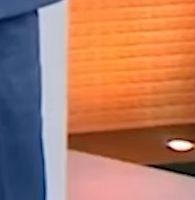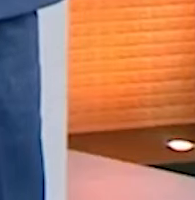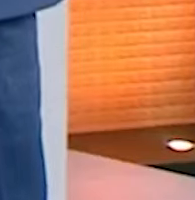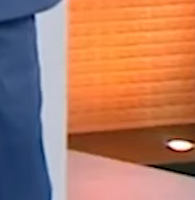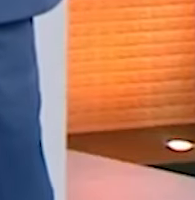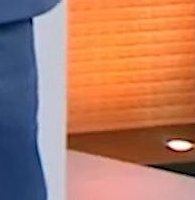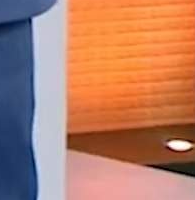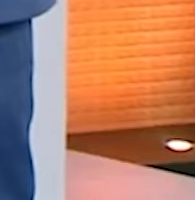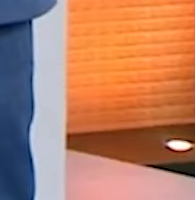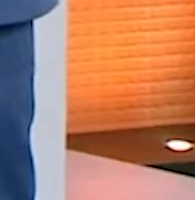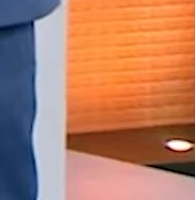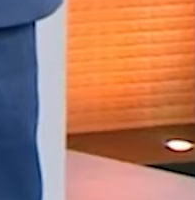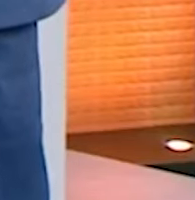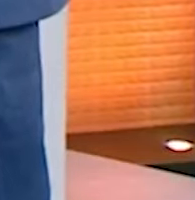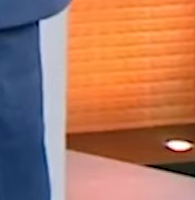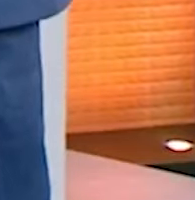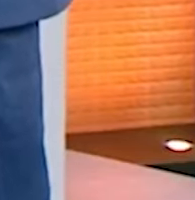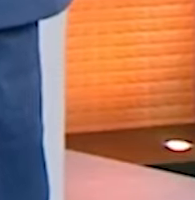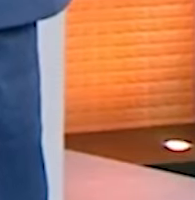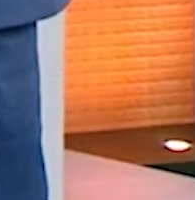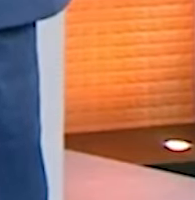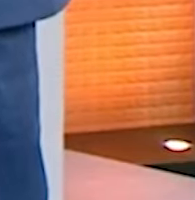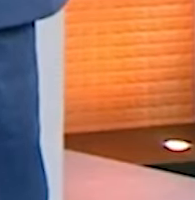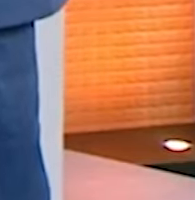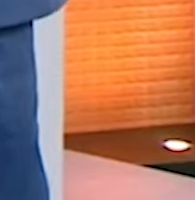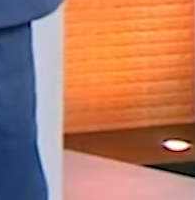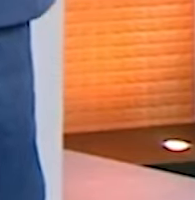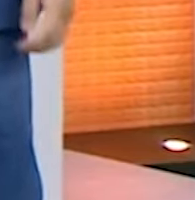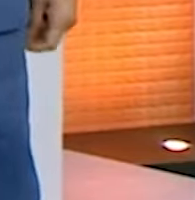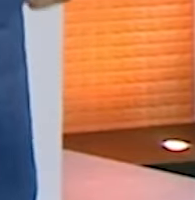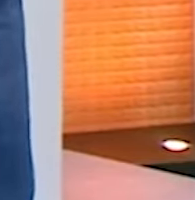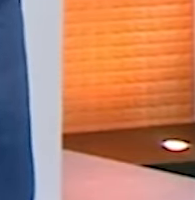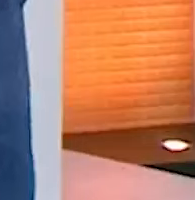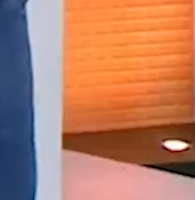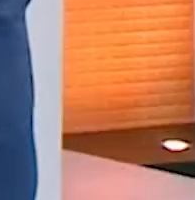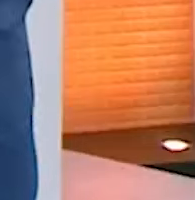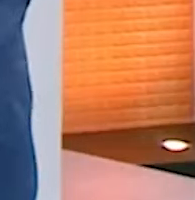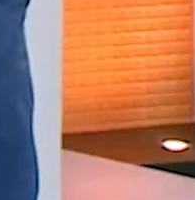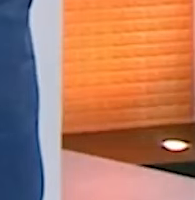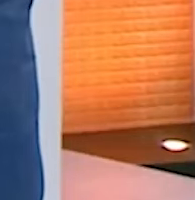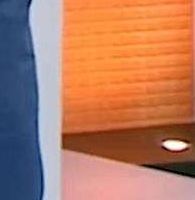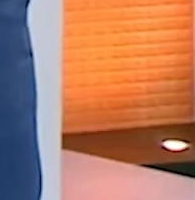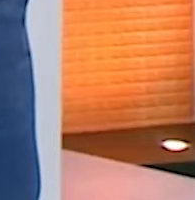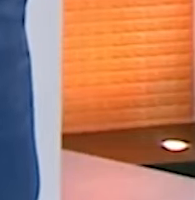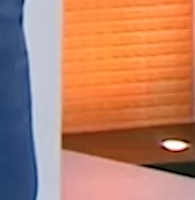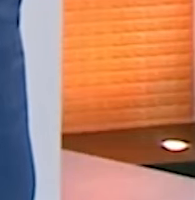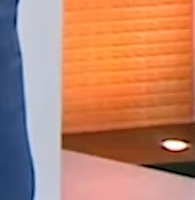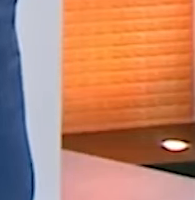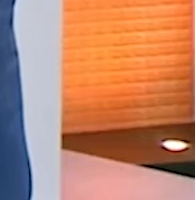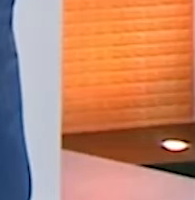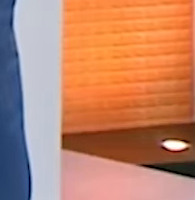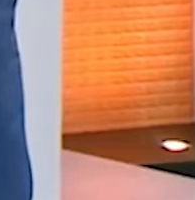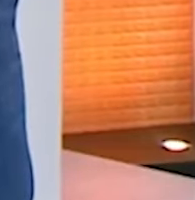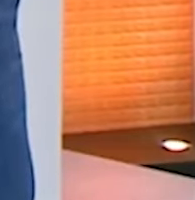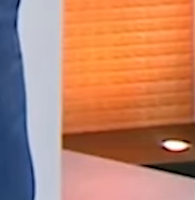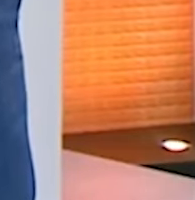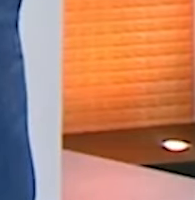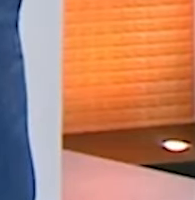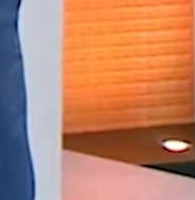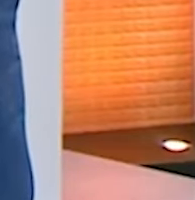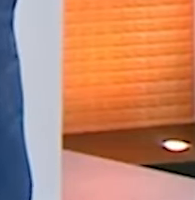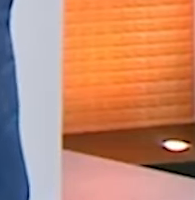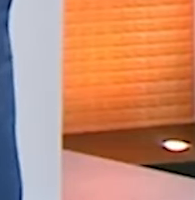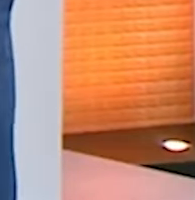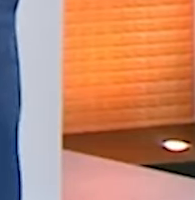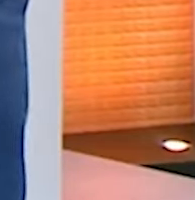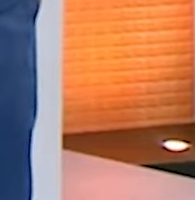Igan, mauna ka sa mga balita. Mag-subscribe sa GMA Integrated News sa YouTube. Sa mga kapuso abroad, subaybayan nyo kami sa GMA